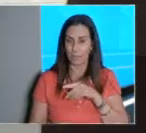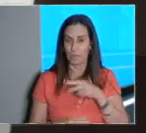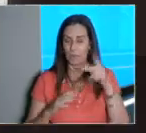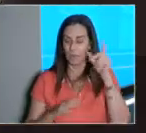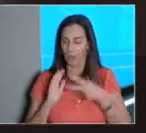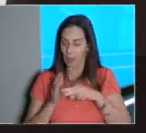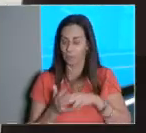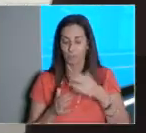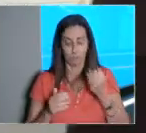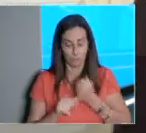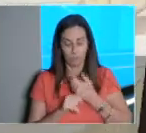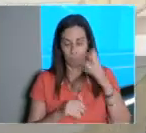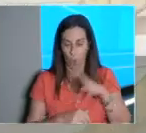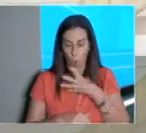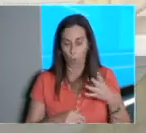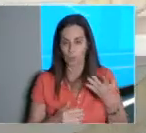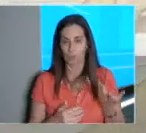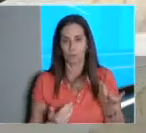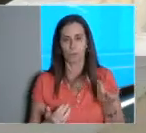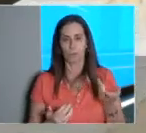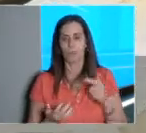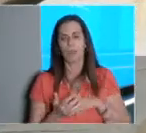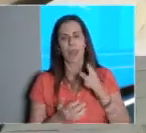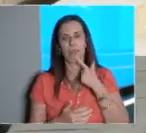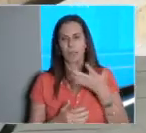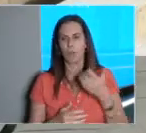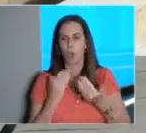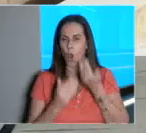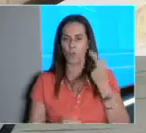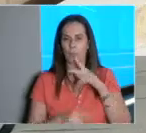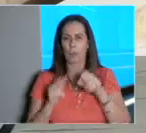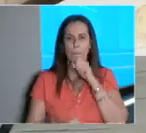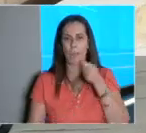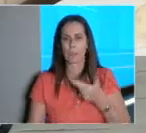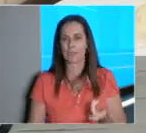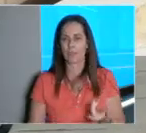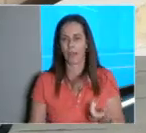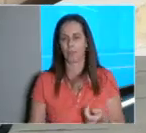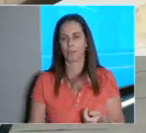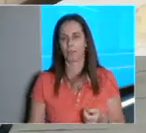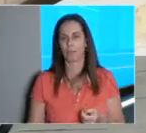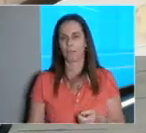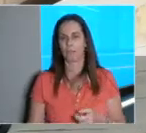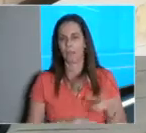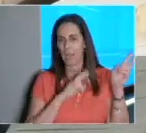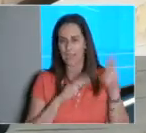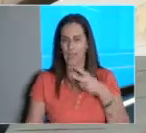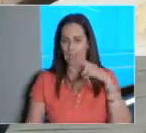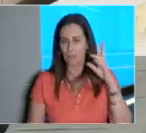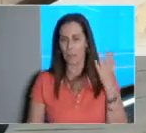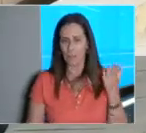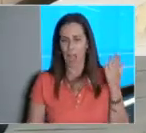שהמדינאי בונה לעצמו את לוז ההצלחות מראש, אז אל תגיד מראש, אתה הולך לטפל בפנסיות, אתה תחזור בלי הצלחה. אז חזרת עם